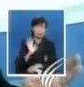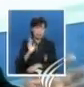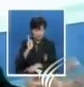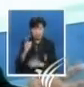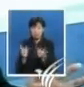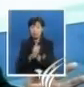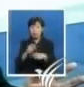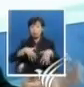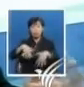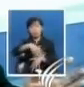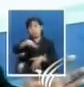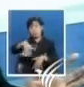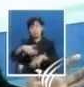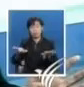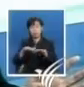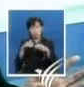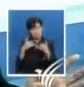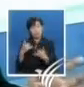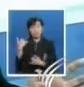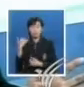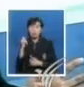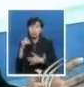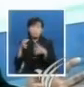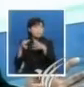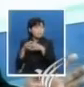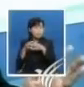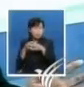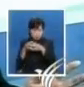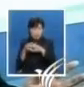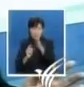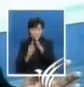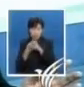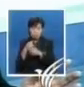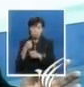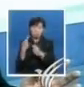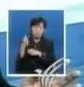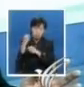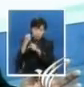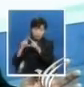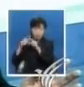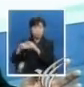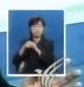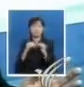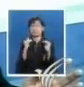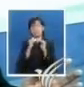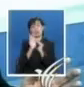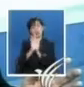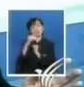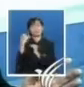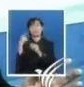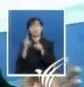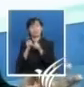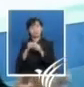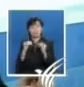ที่เขาไม่ชุมนุมหรือปัจจุบันเขาเริ่มชุมนุมในอีกทางหนึ่งเนี่ยเขามีสิทธิ์ไม่น้อยกว่าคนเหล่านี้นะครับมีสิทธิ์ไม่น้อยกว่าคนเห